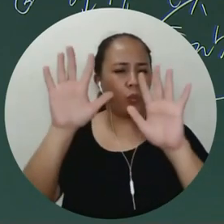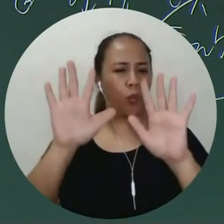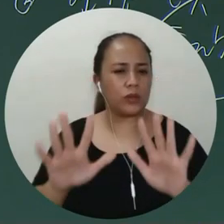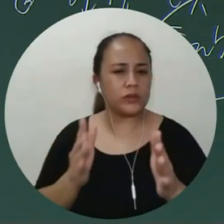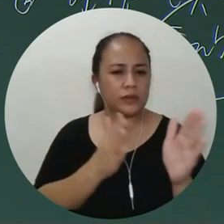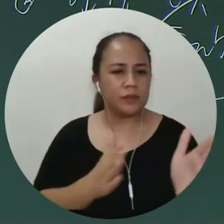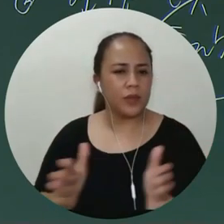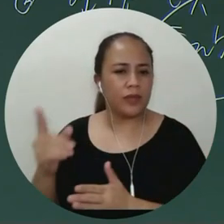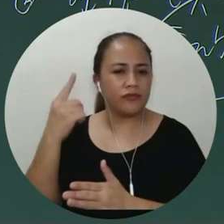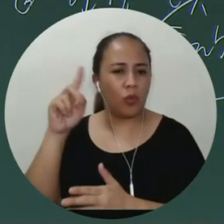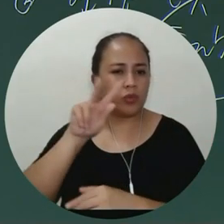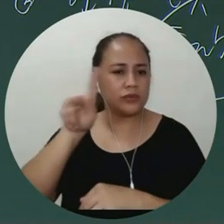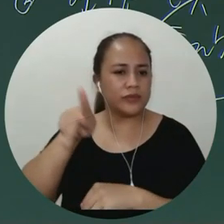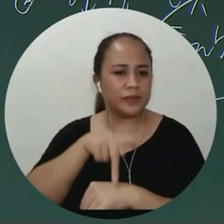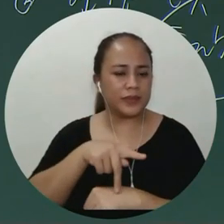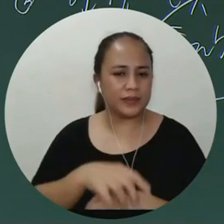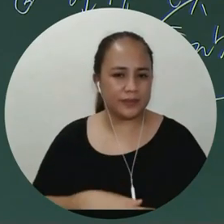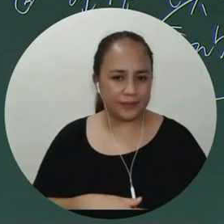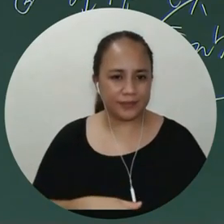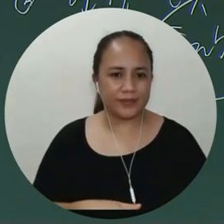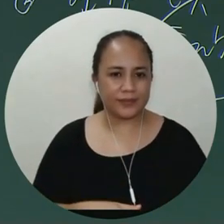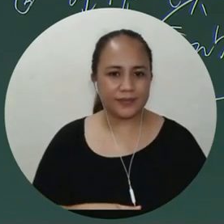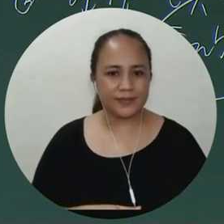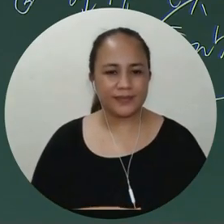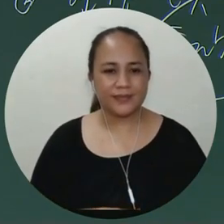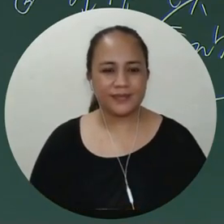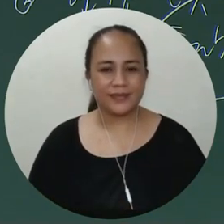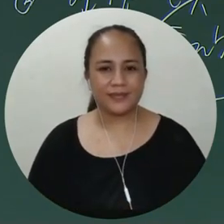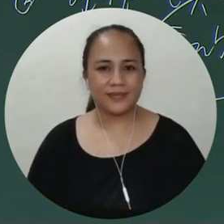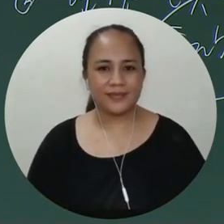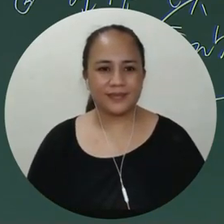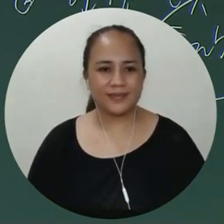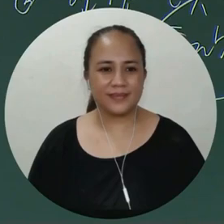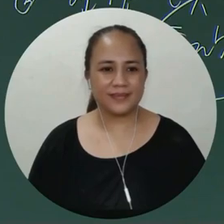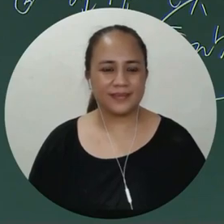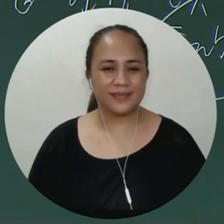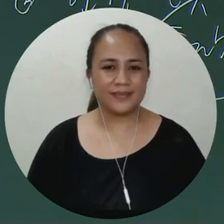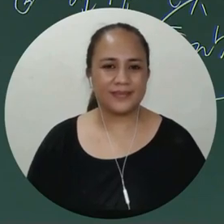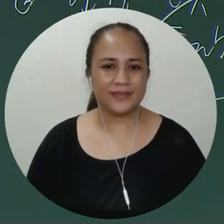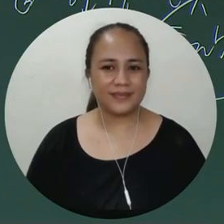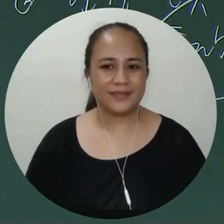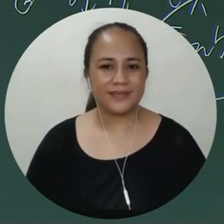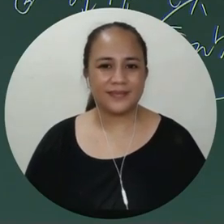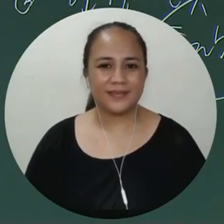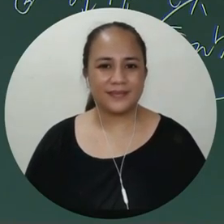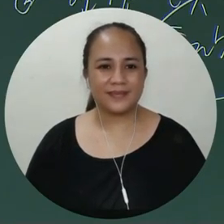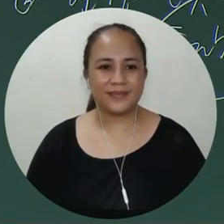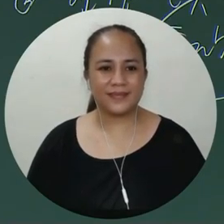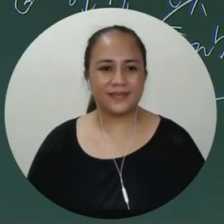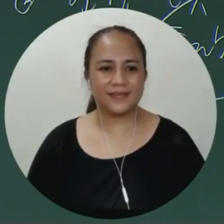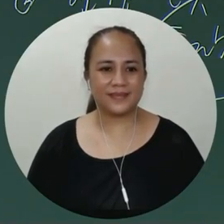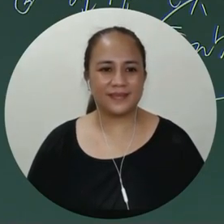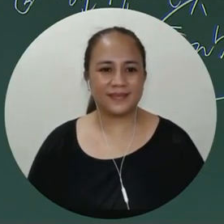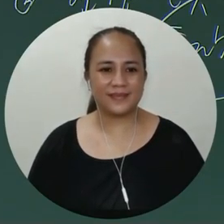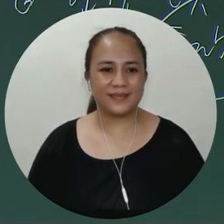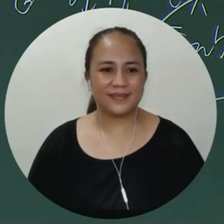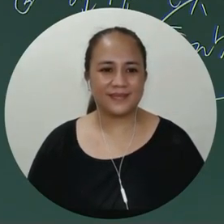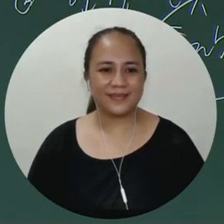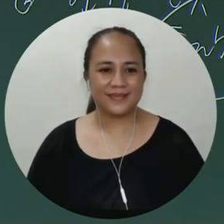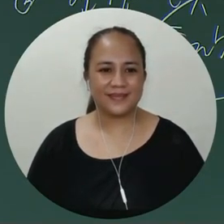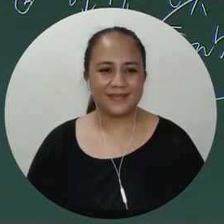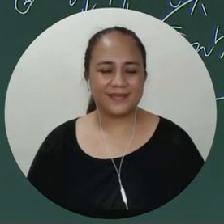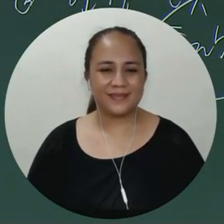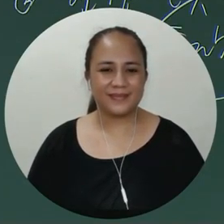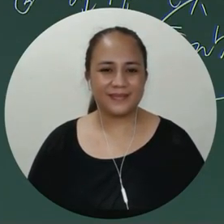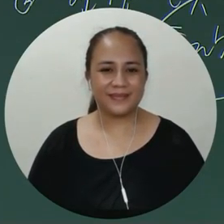for the Philippines. 그 어떻게 하든지 하나님이 그 팔라완 중심으로 필리핀 살리라고 우리를 만나게 하신 줄 믿고